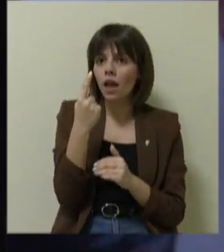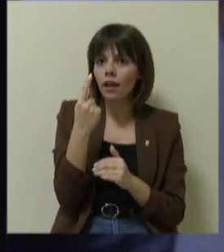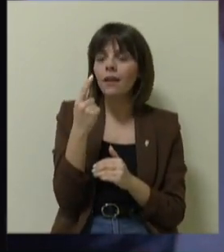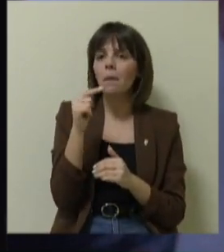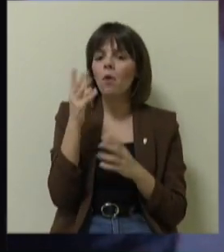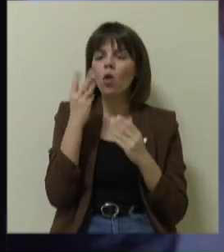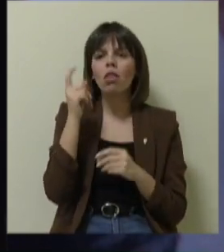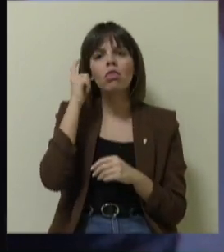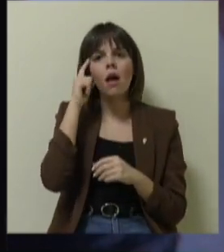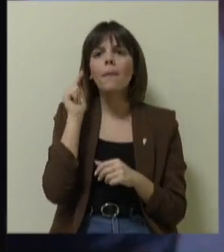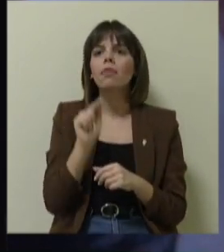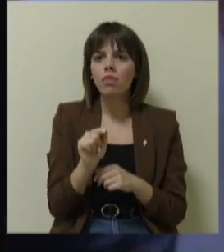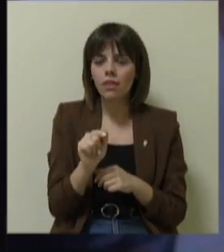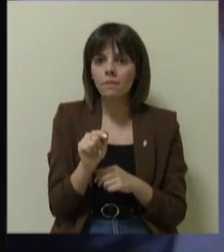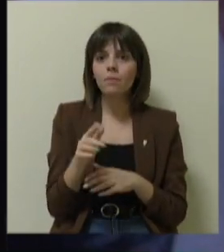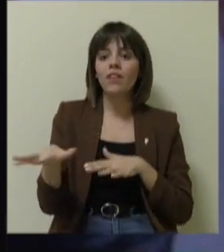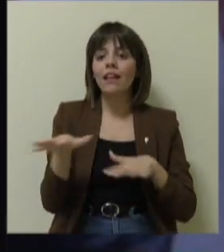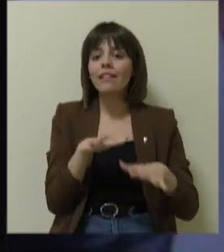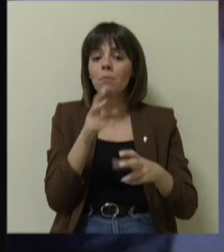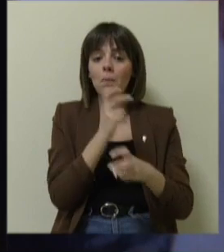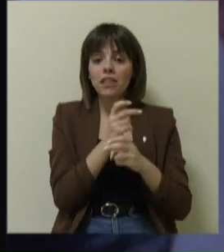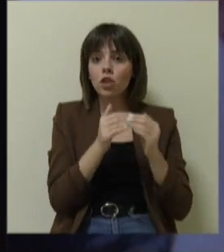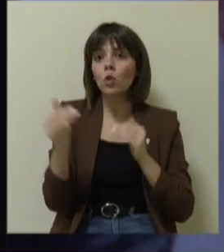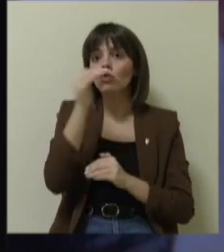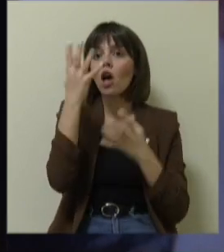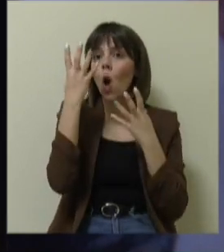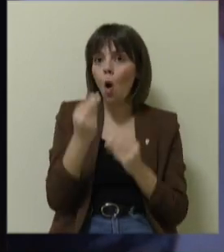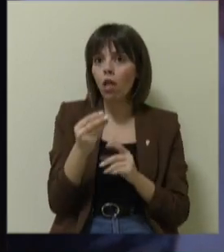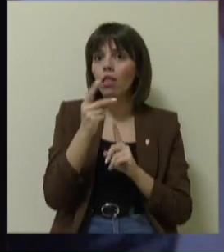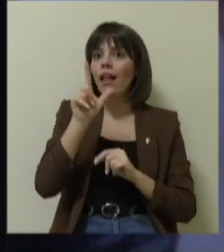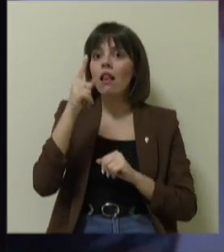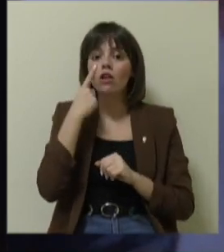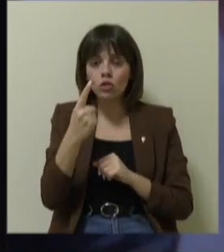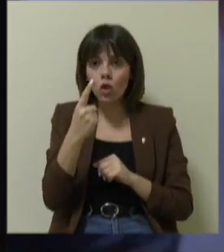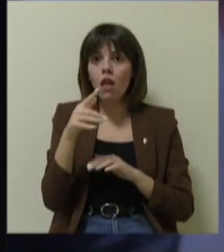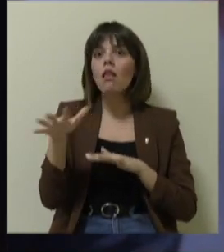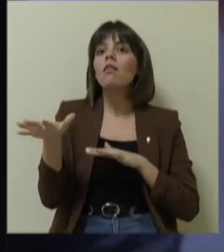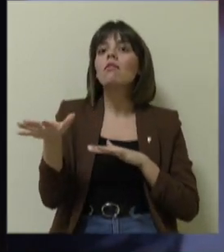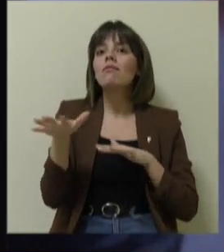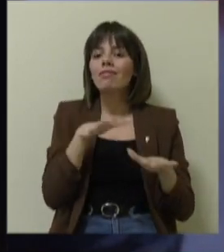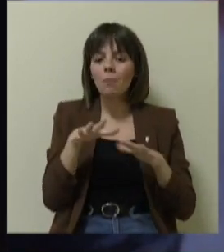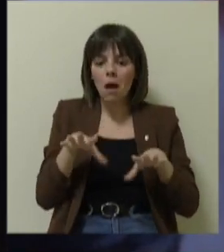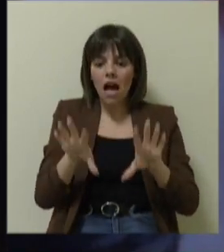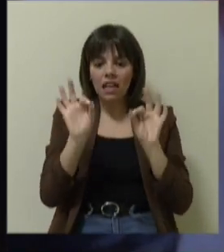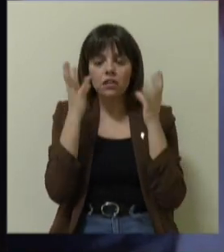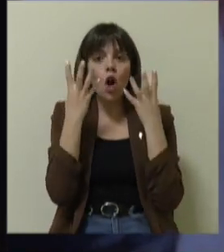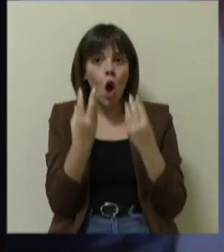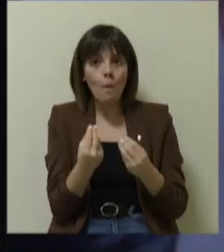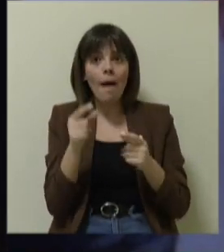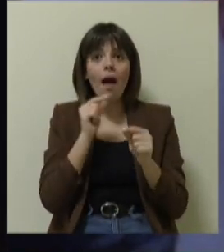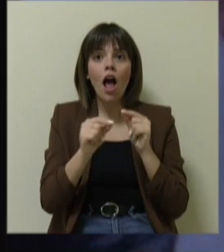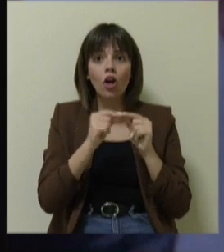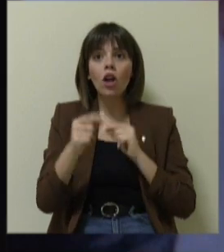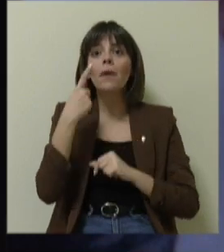tahmin edilmektedir. Deprem riski yüksek olan illerimizi depreme dirençli hale getirmenin ekonomik boyutu